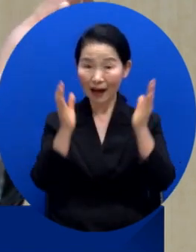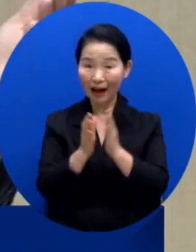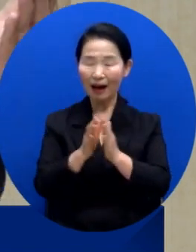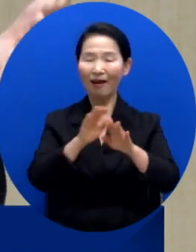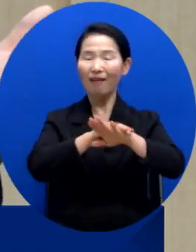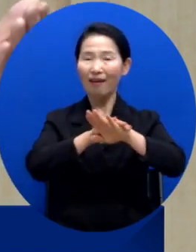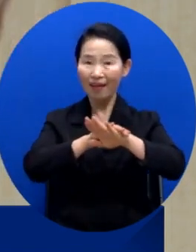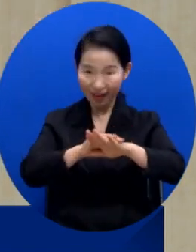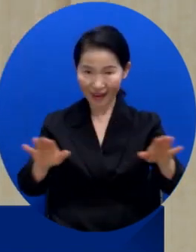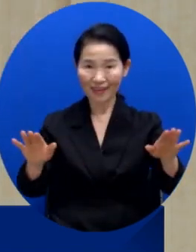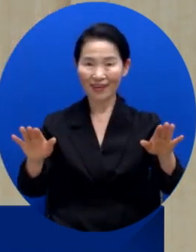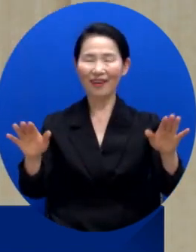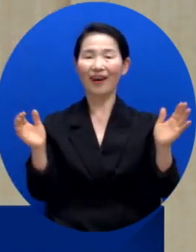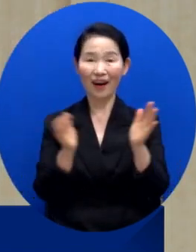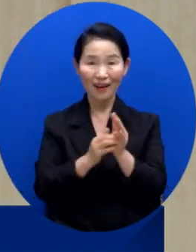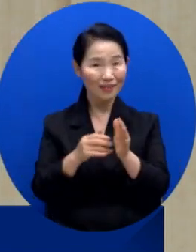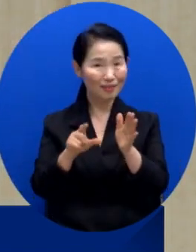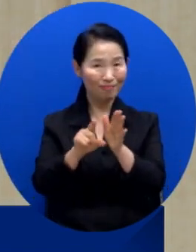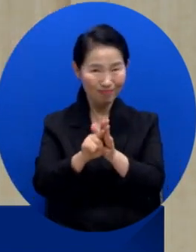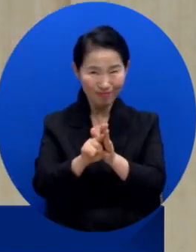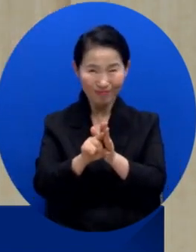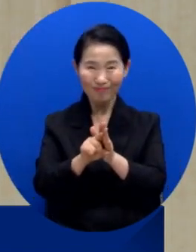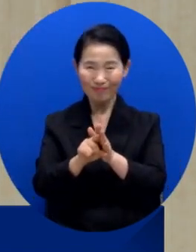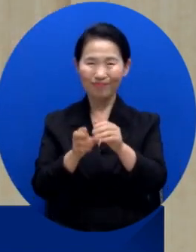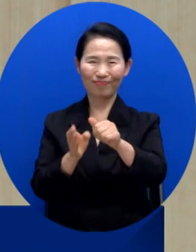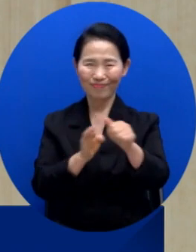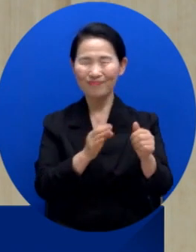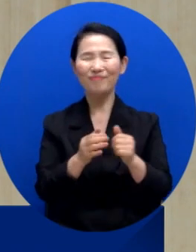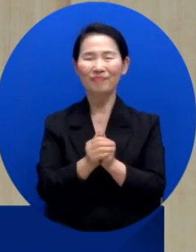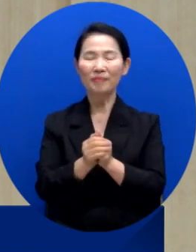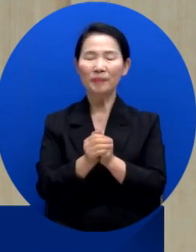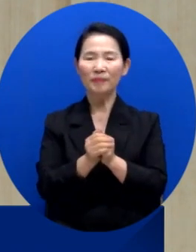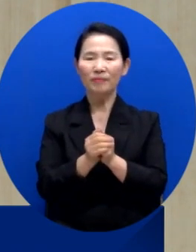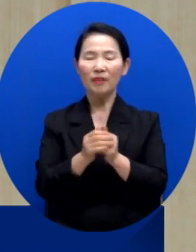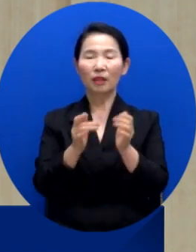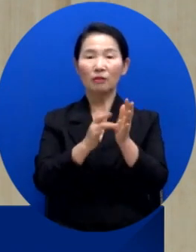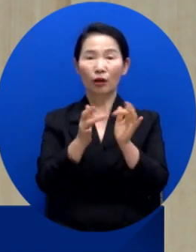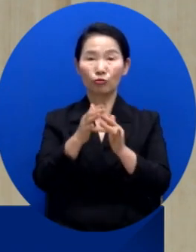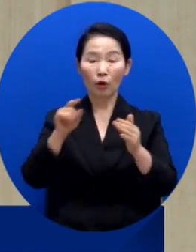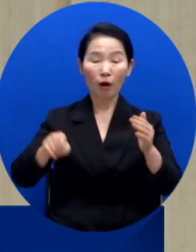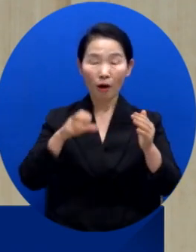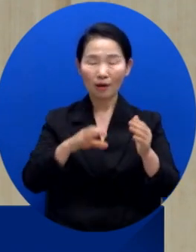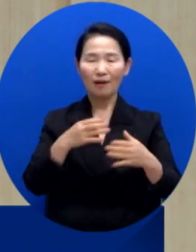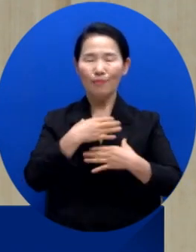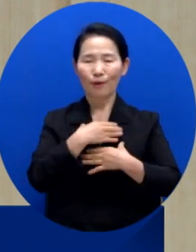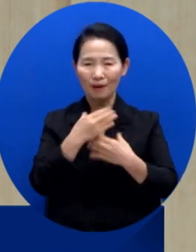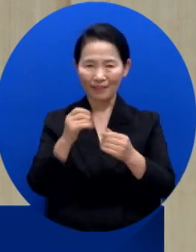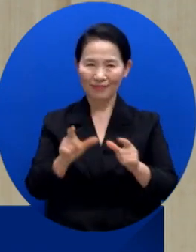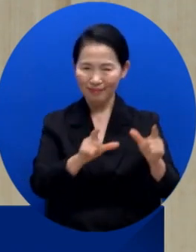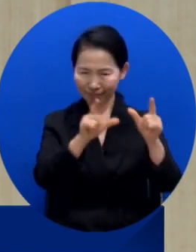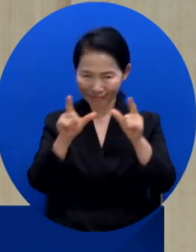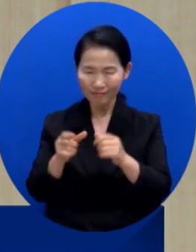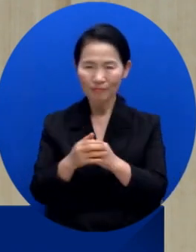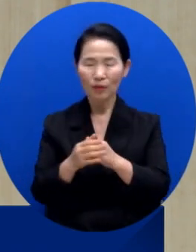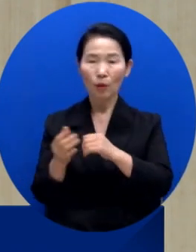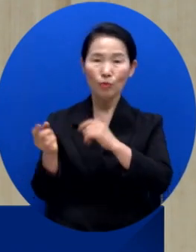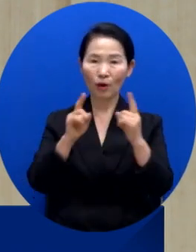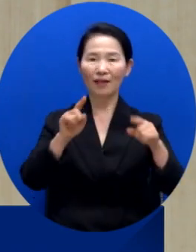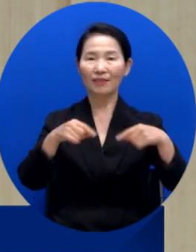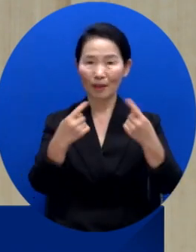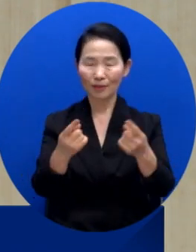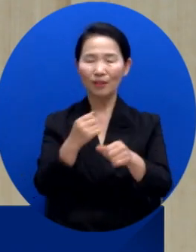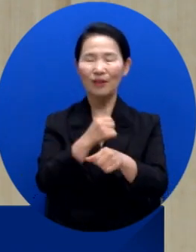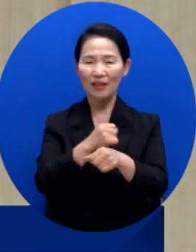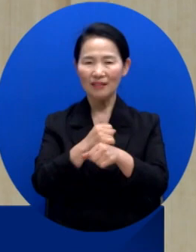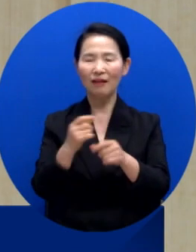좋은것을 믿으시면 아멘 하시기 바라며 예수 안에서 평안을 누리시고 아래로는 자 맞춰서 영생